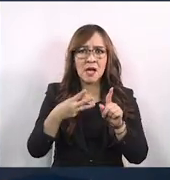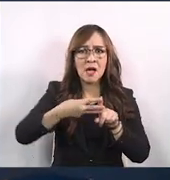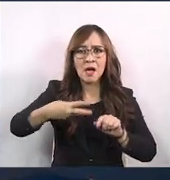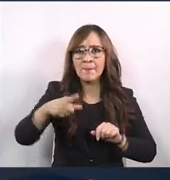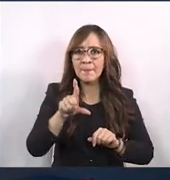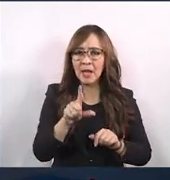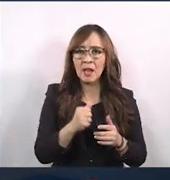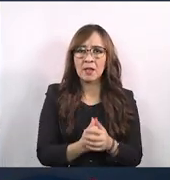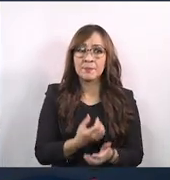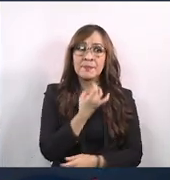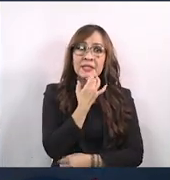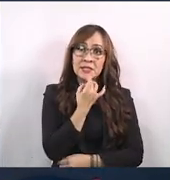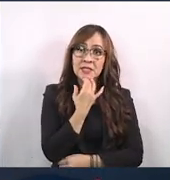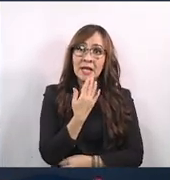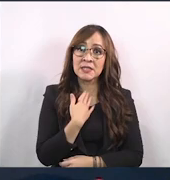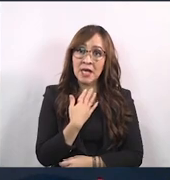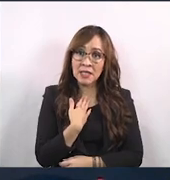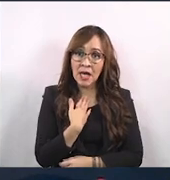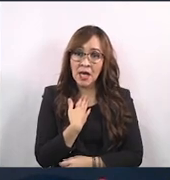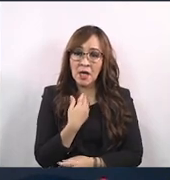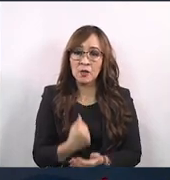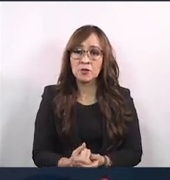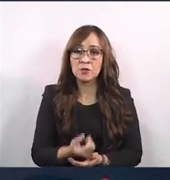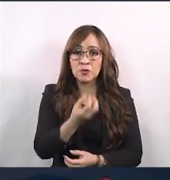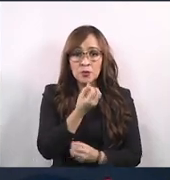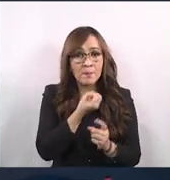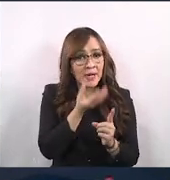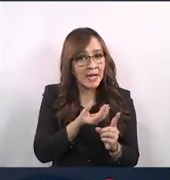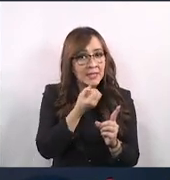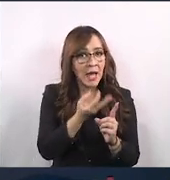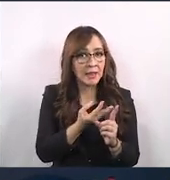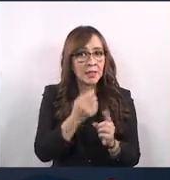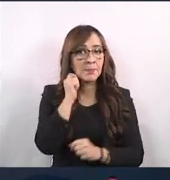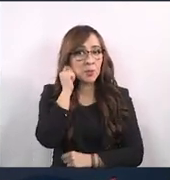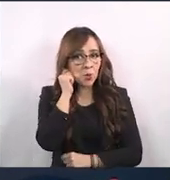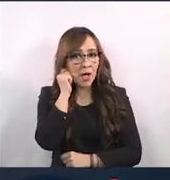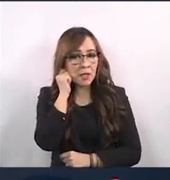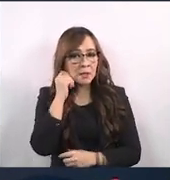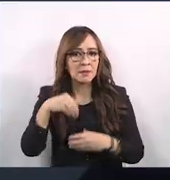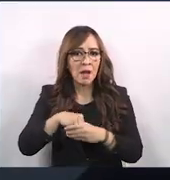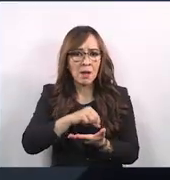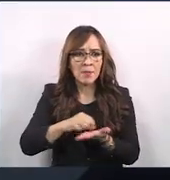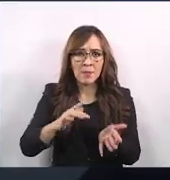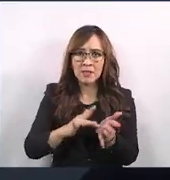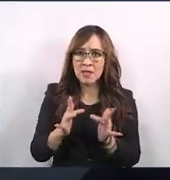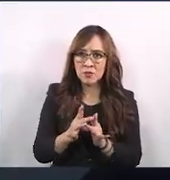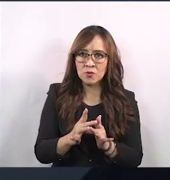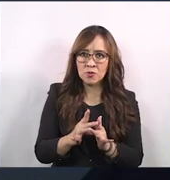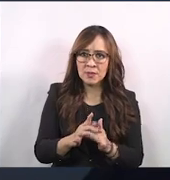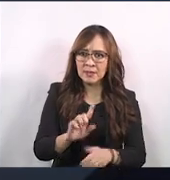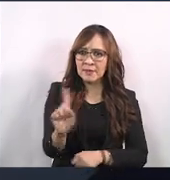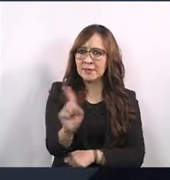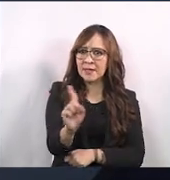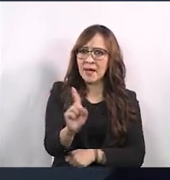Hai karena itu ijinkan saya soriutu ngomong ini menasehati para wanita dalam nama Yesus Hai jangan